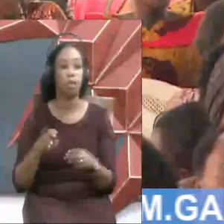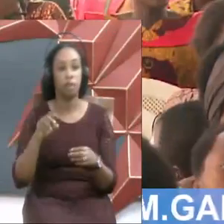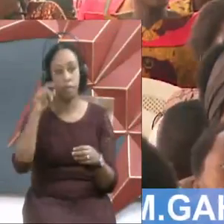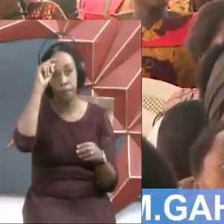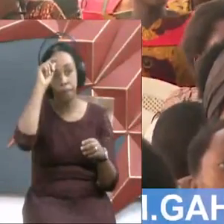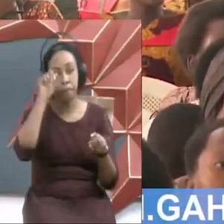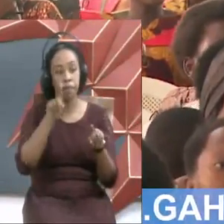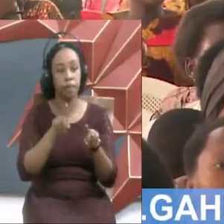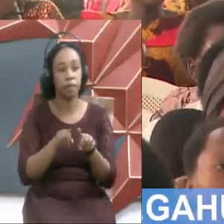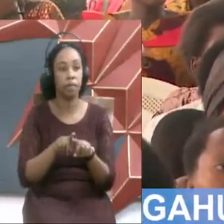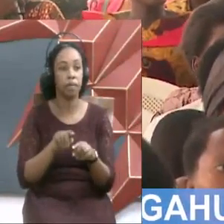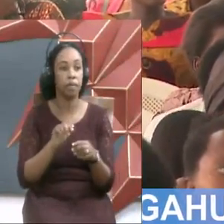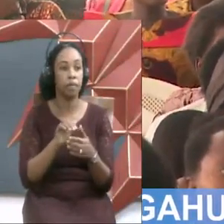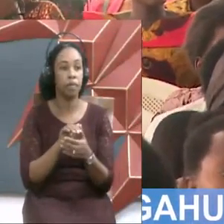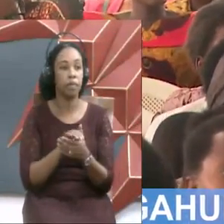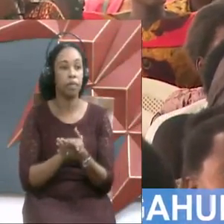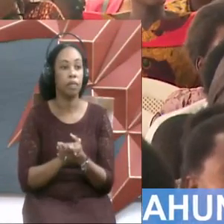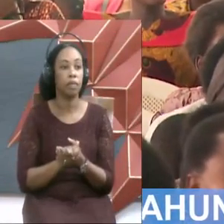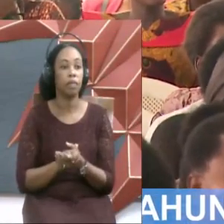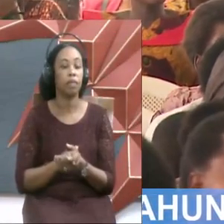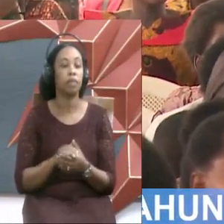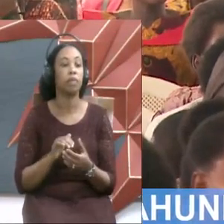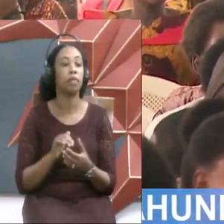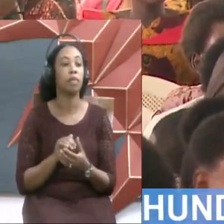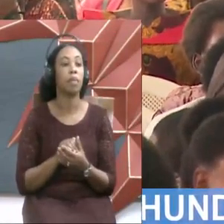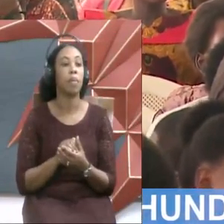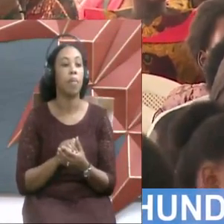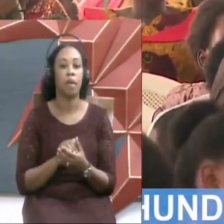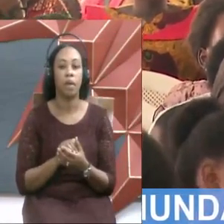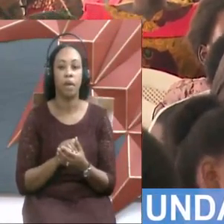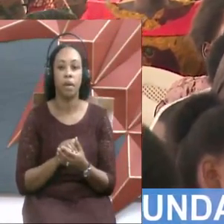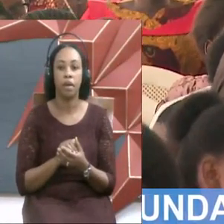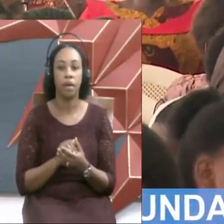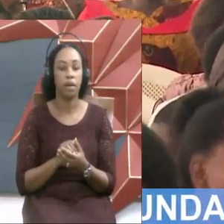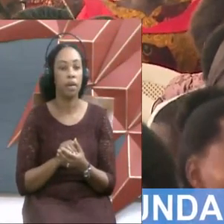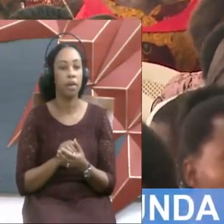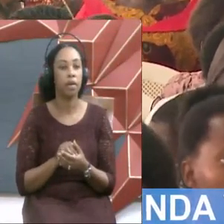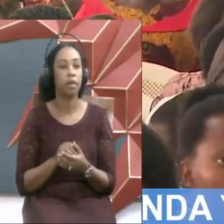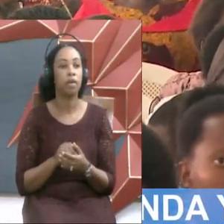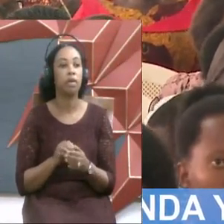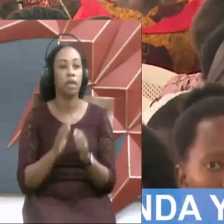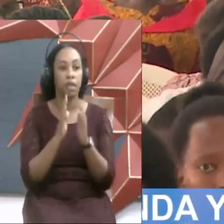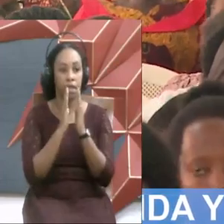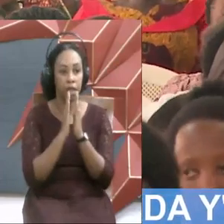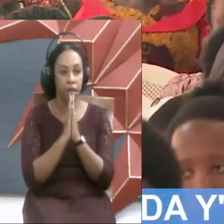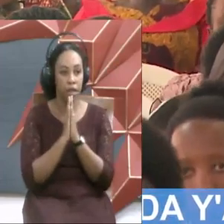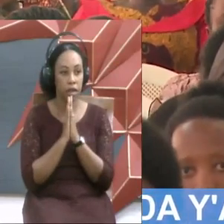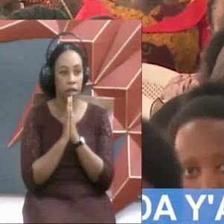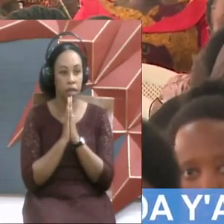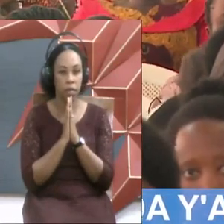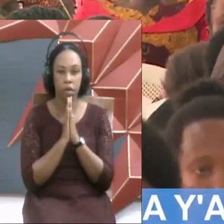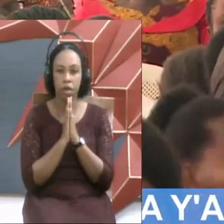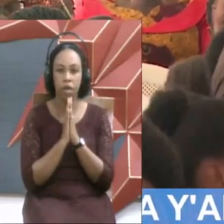Mes bien-aimés, je vous salue. Je m'appelle Ingabire. Je suis d'ADPR.